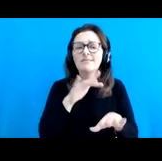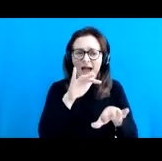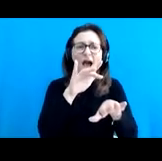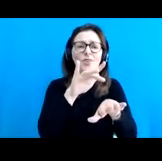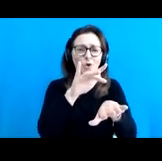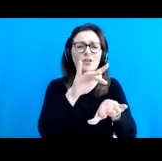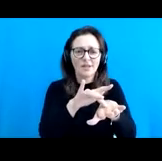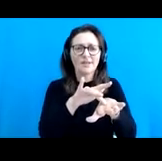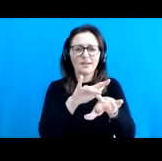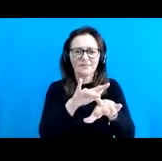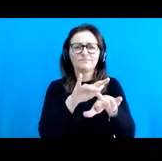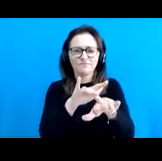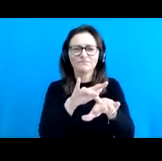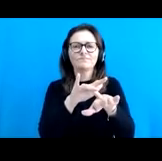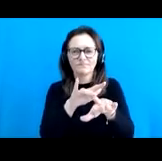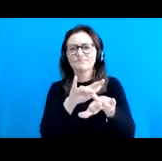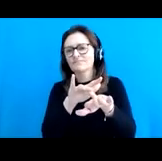Ljubezen na